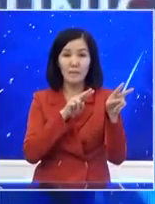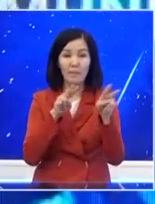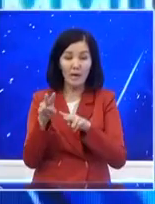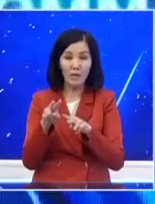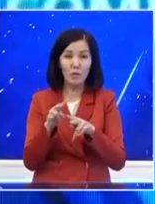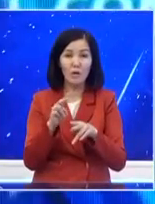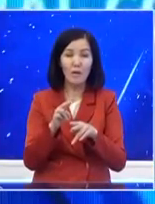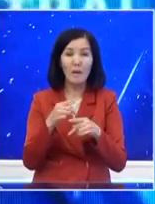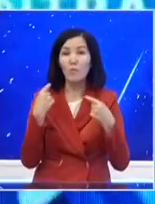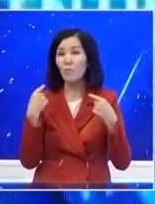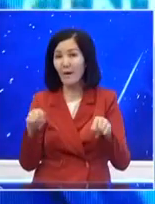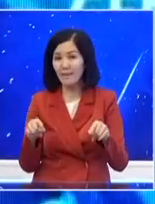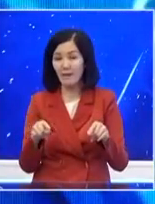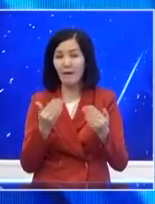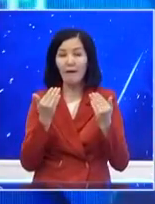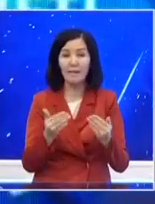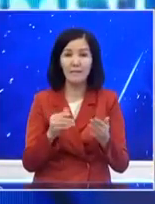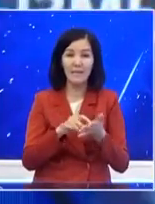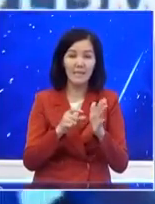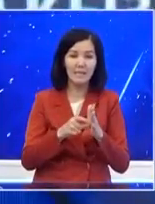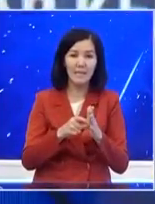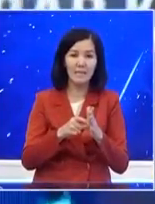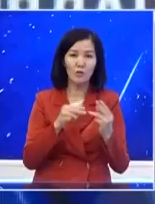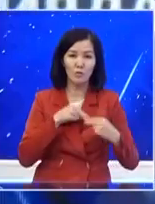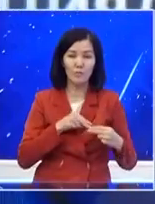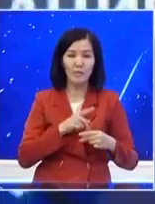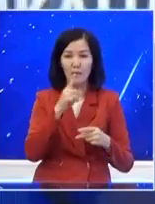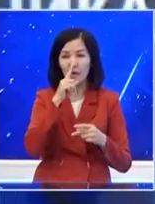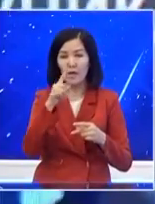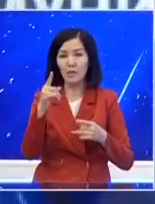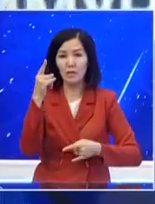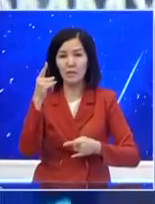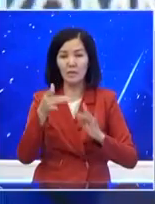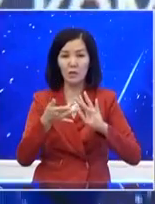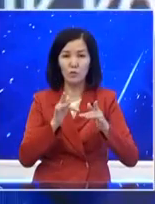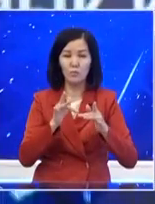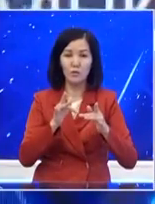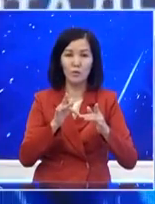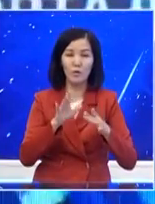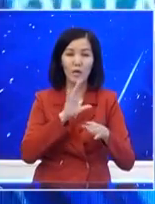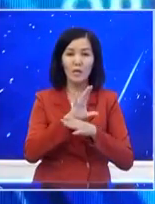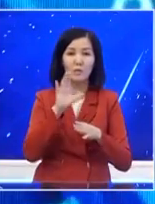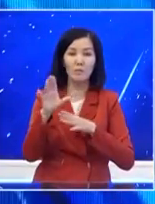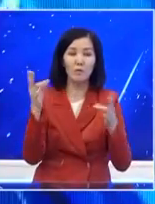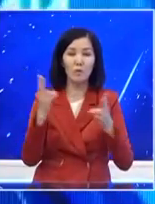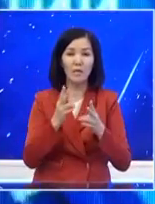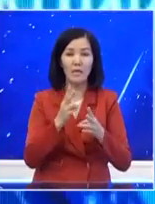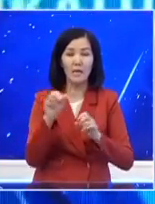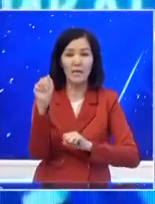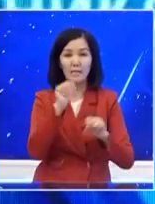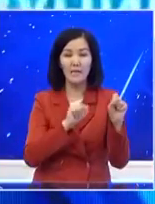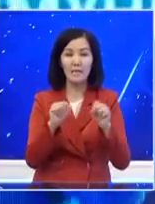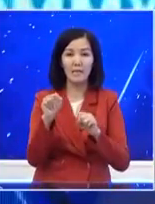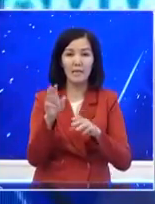Бұл басқа жайт. Қазір кеңседе істейтіндердің барлығын қашықтан жұмыс істеуге жіберу керек. Оған мүмкіндік болмаса, санитарлық талаптарды